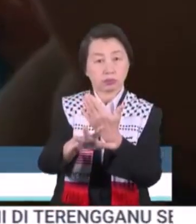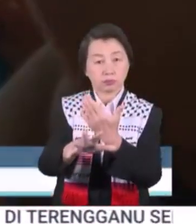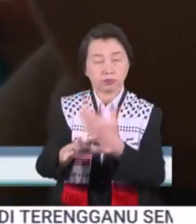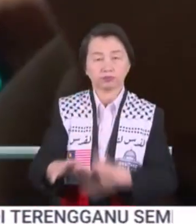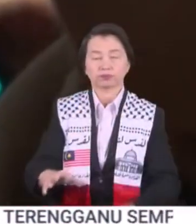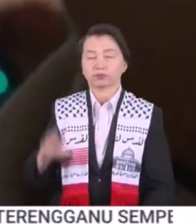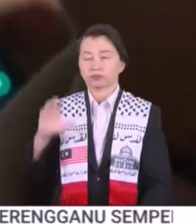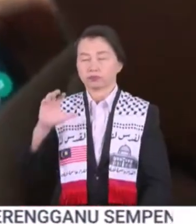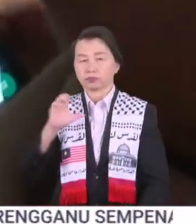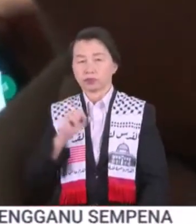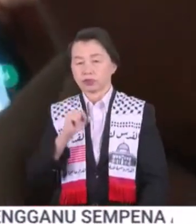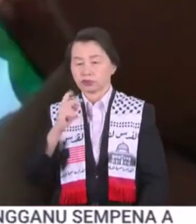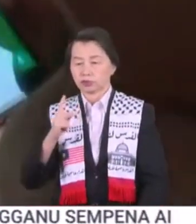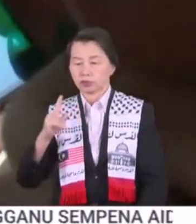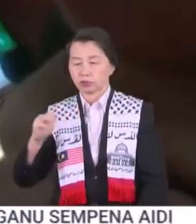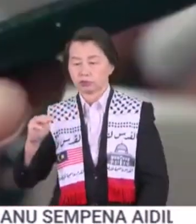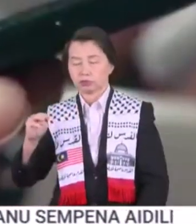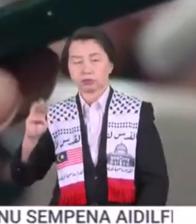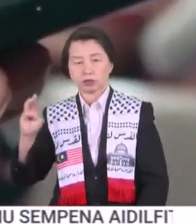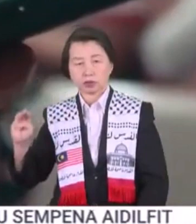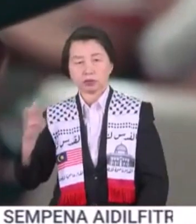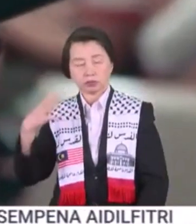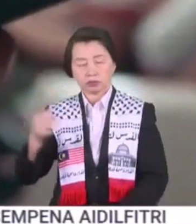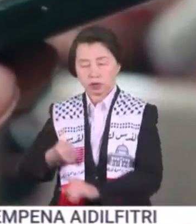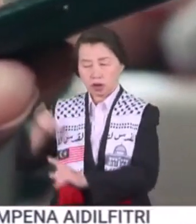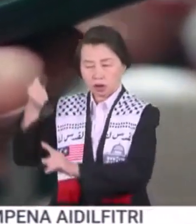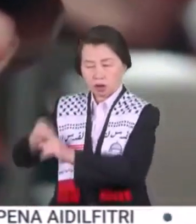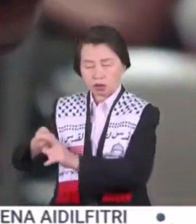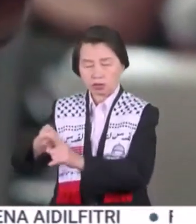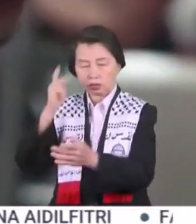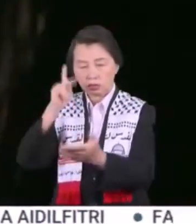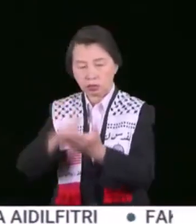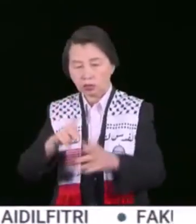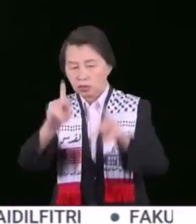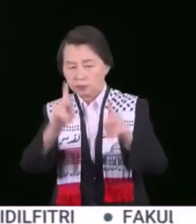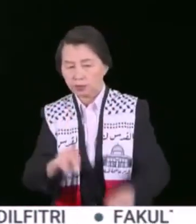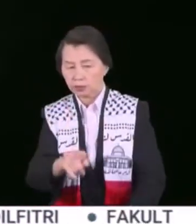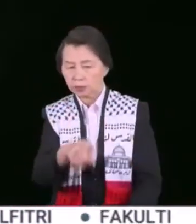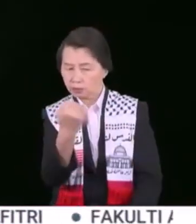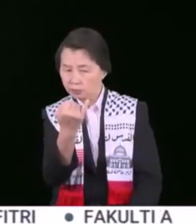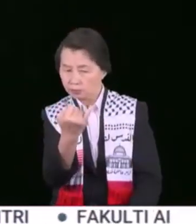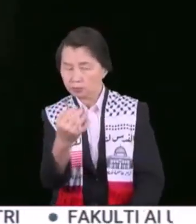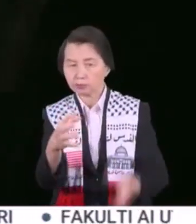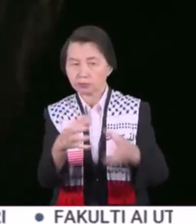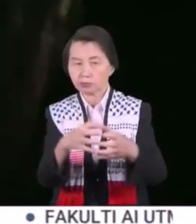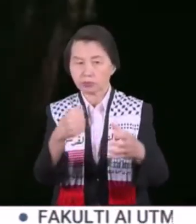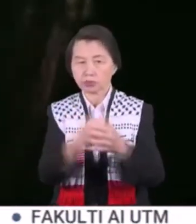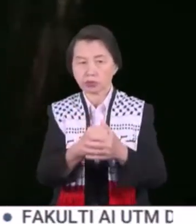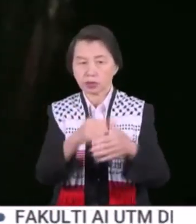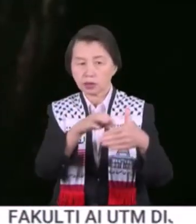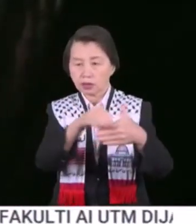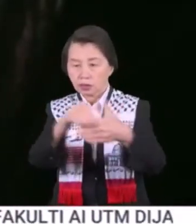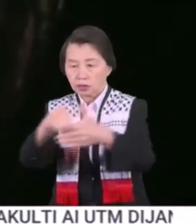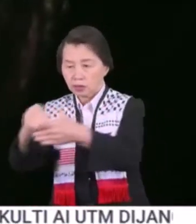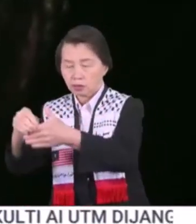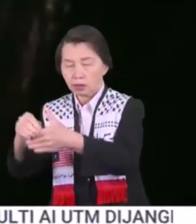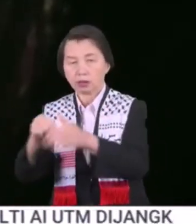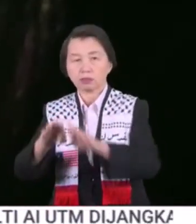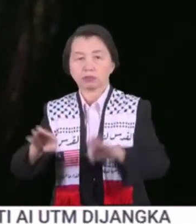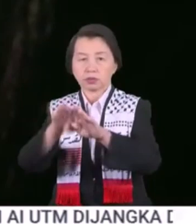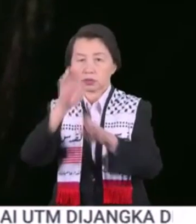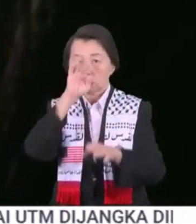suruhanjaya komunikasi dan multimedia m CMC telah diarah mengenal pasti pihak yang bersekongkol dalam sebaran palsu